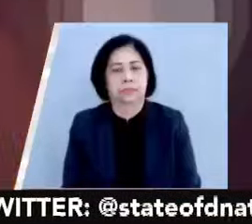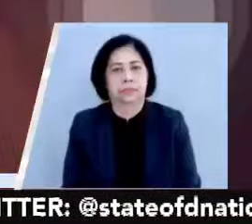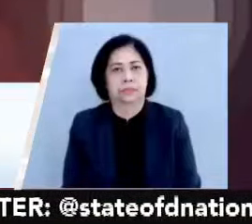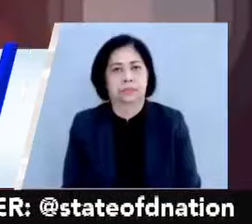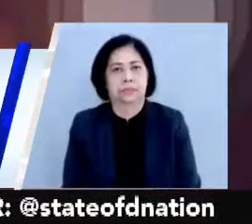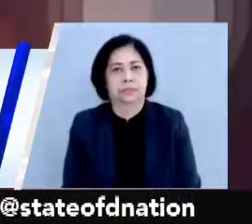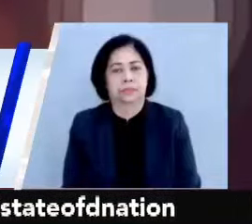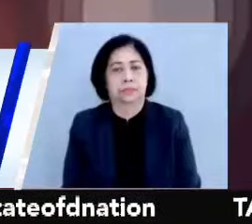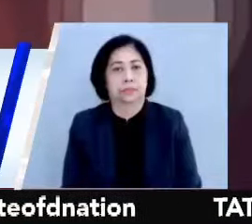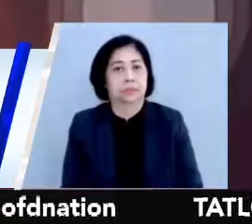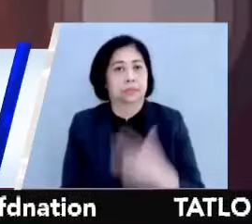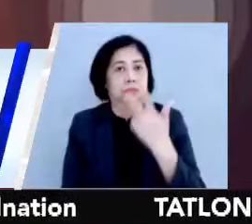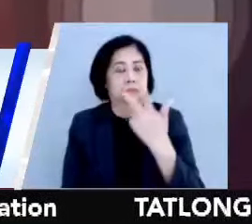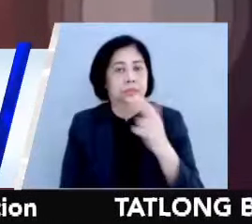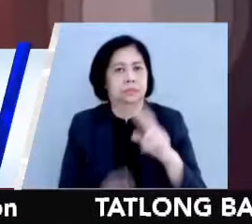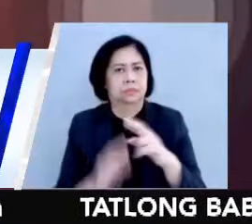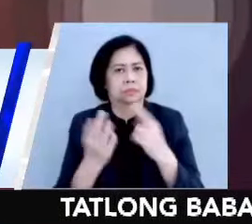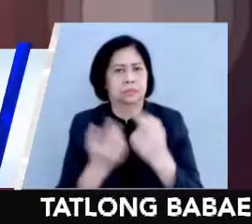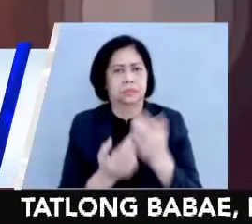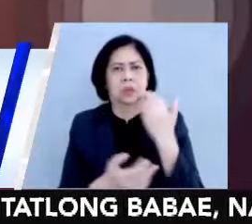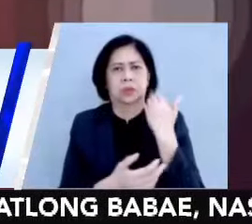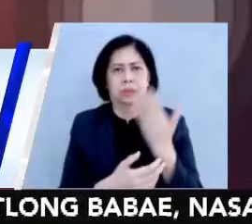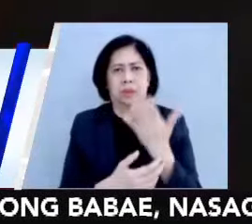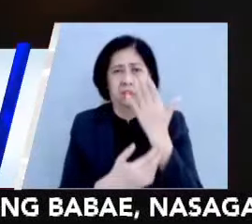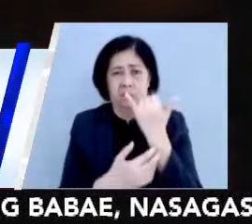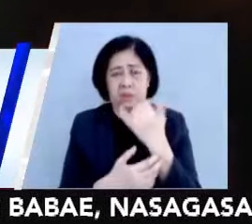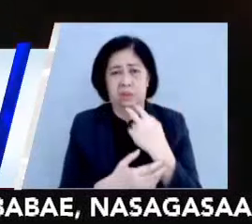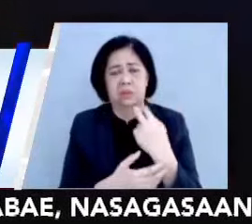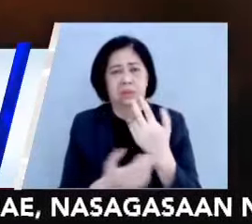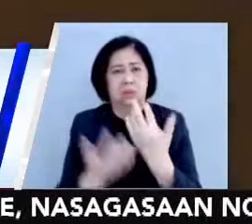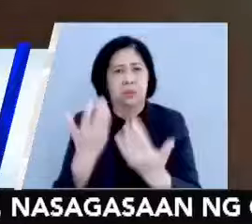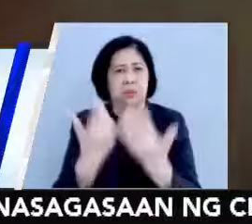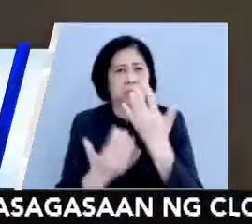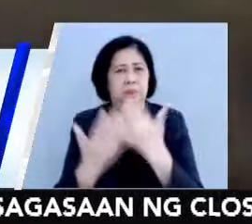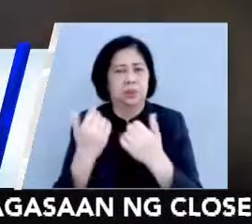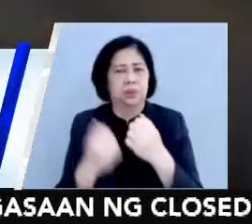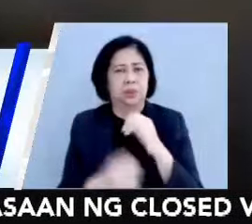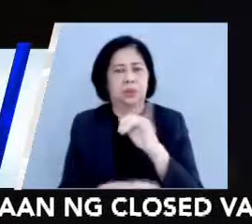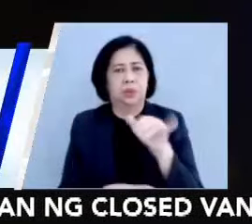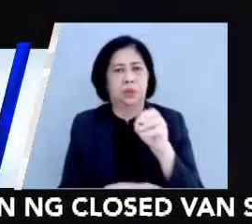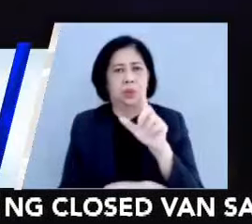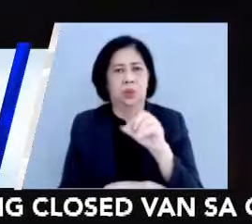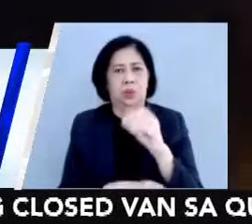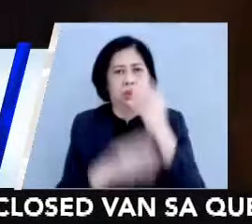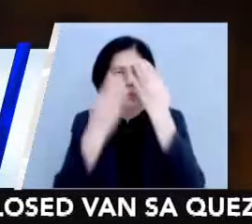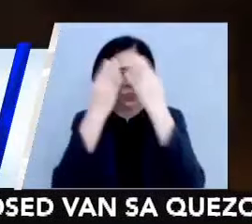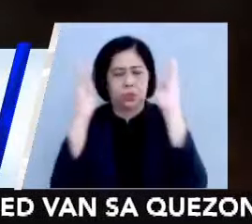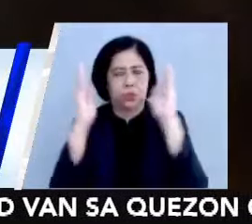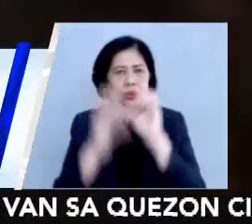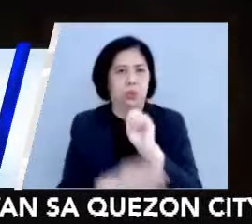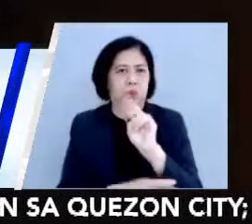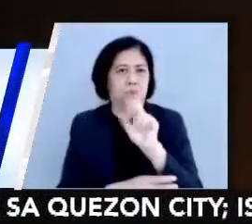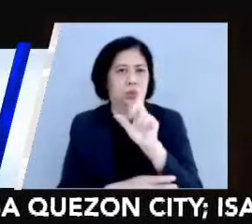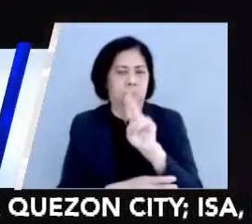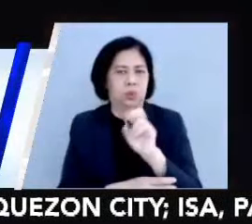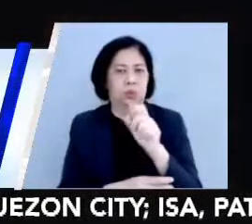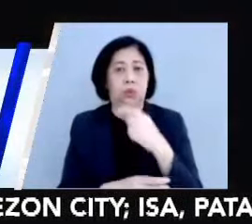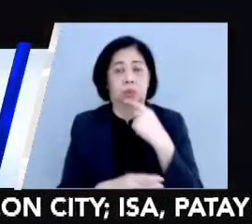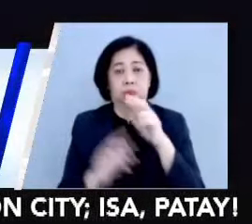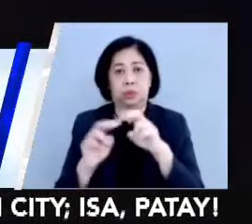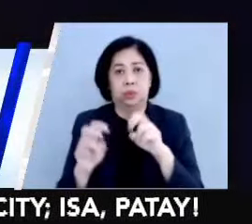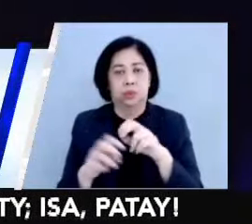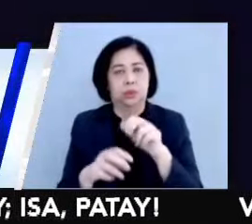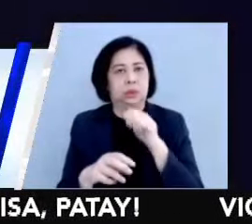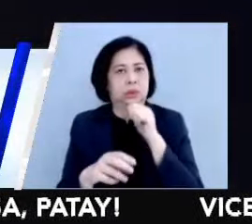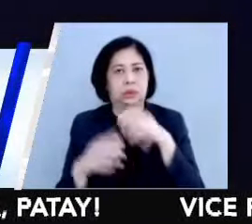Tatlong magkakaanak ang nasawi ng matupok ang isang gusali sa Holosulu. Patay sa imbestigasyon, hindi nakalabas ang 13 taong gulang